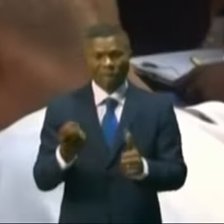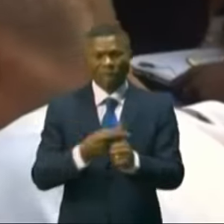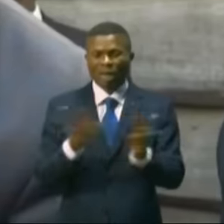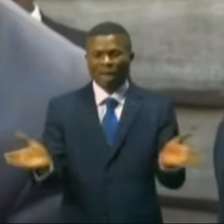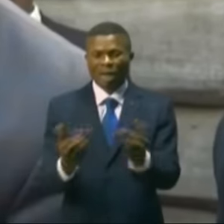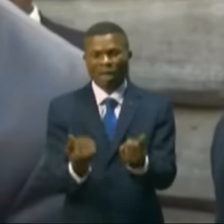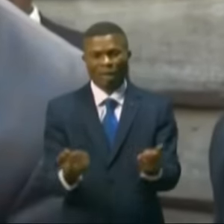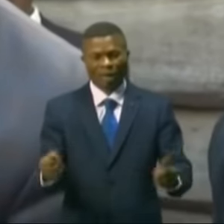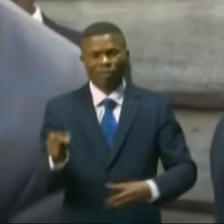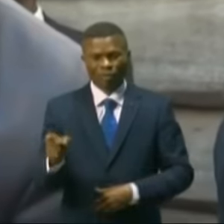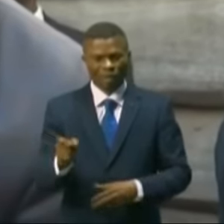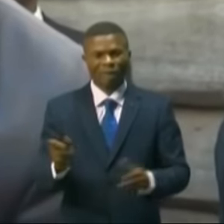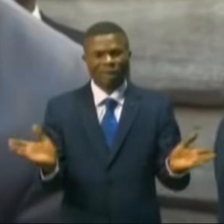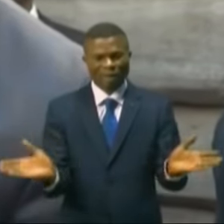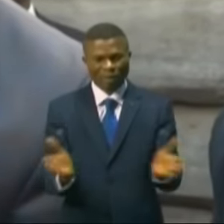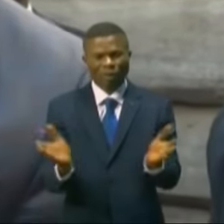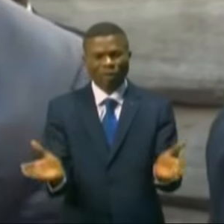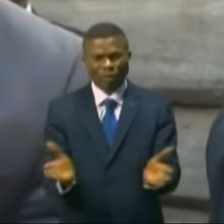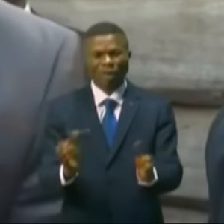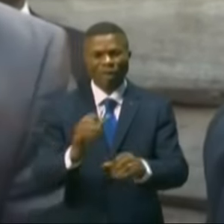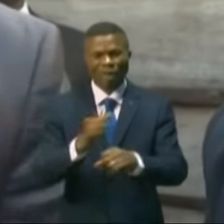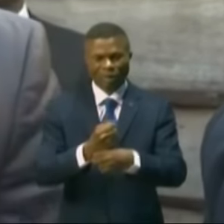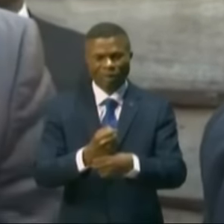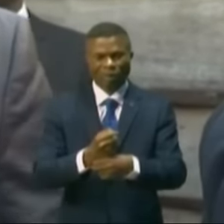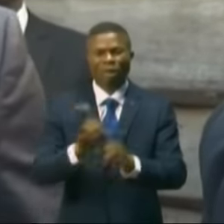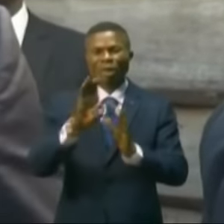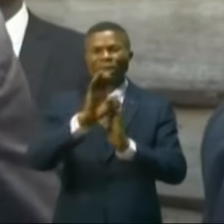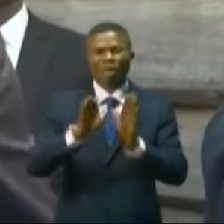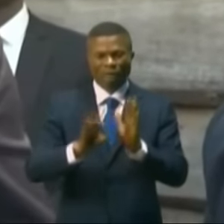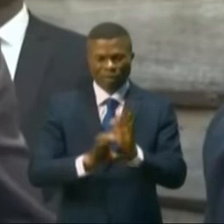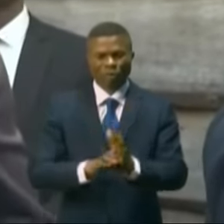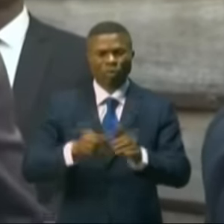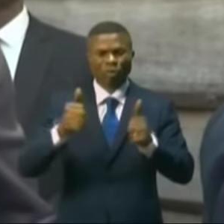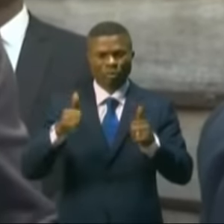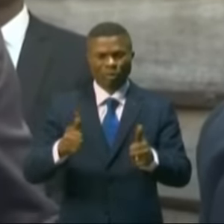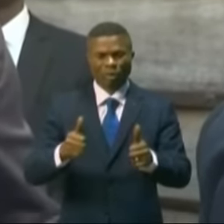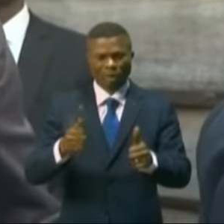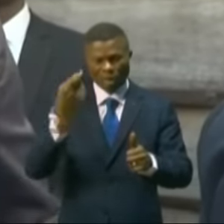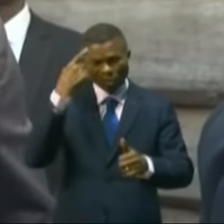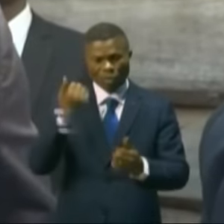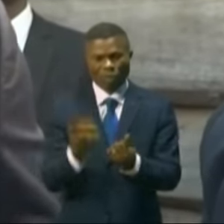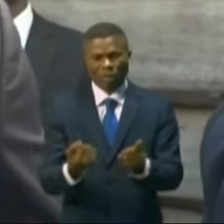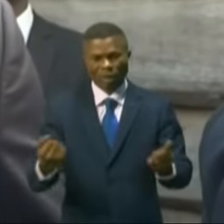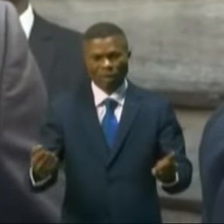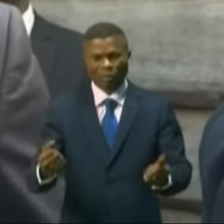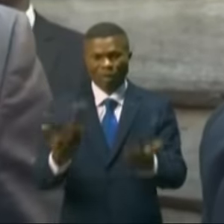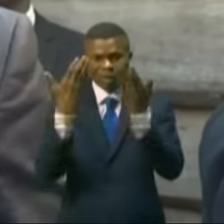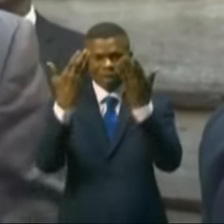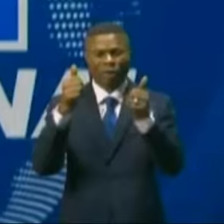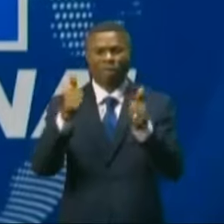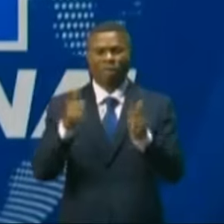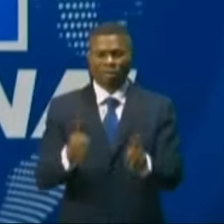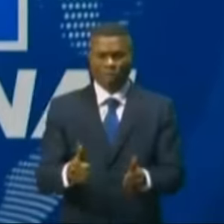ces enfants, de créer les conditions pour qu'ils puissent bien étudier.